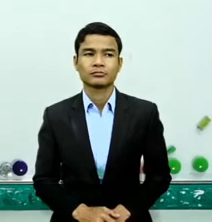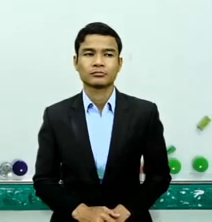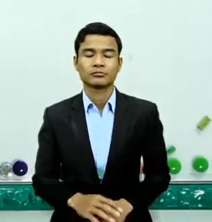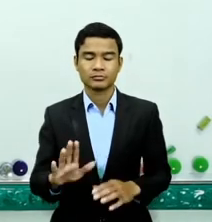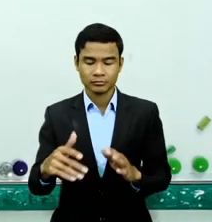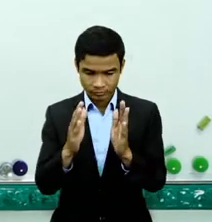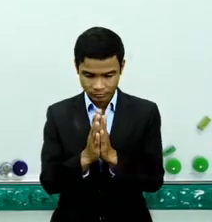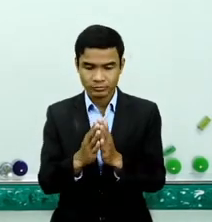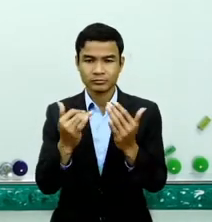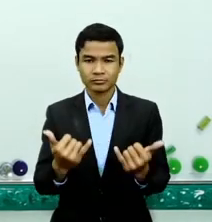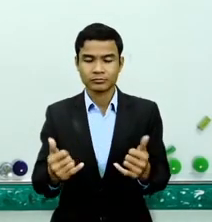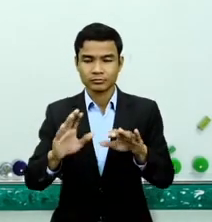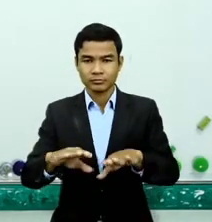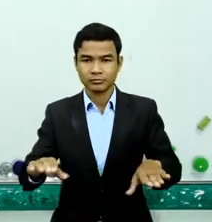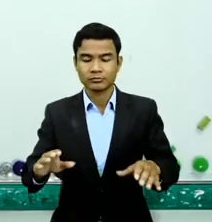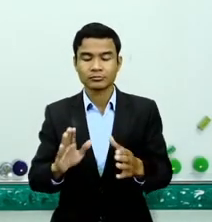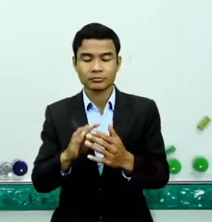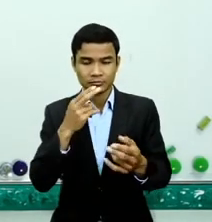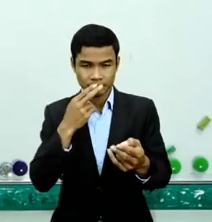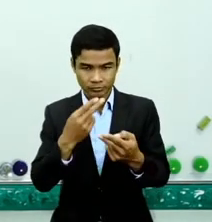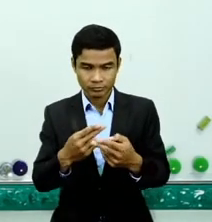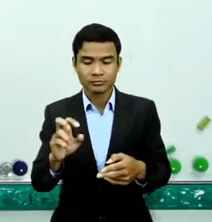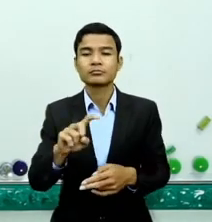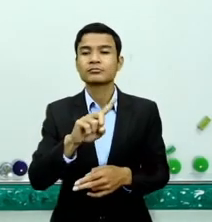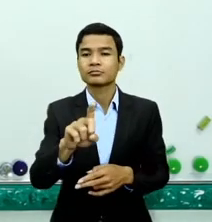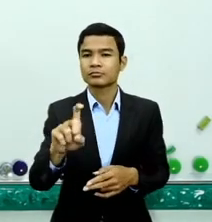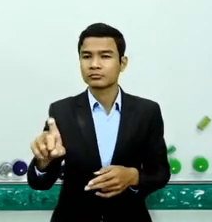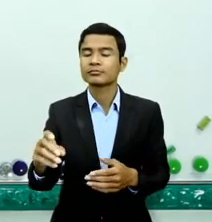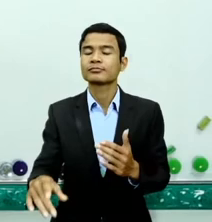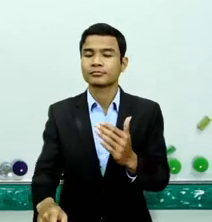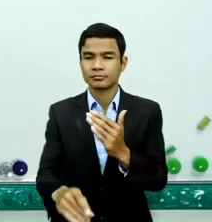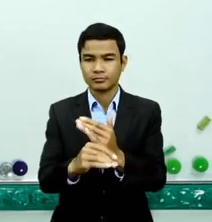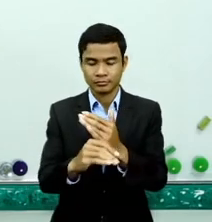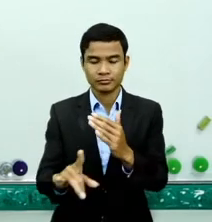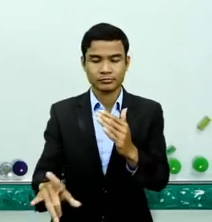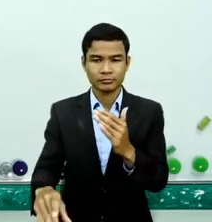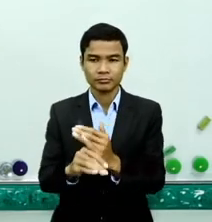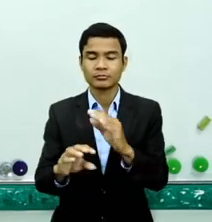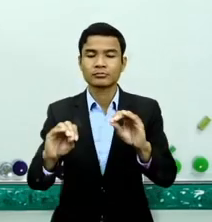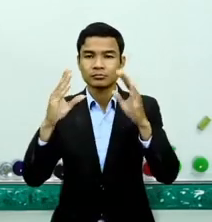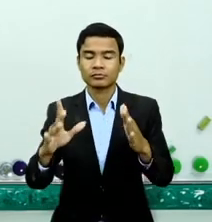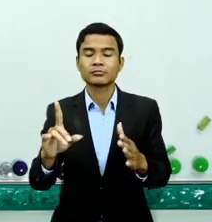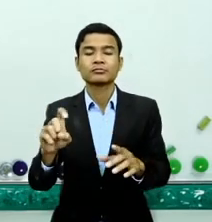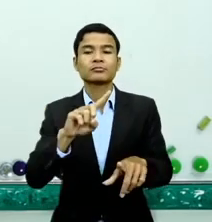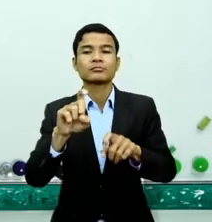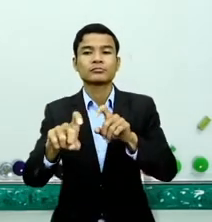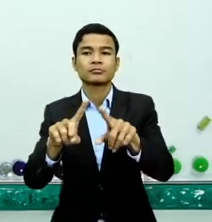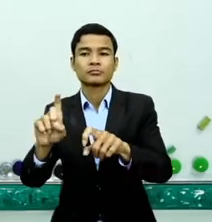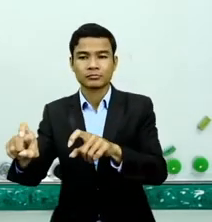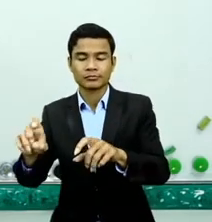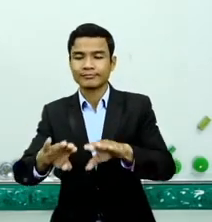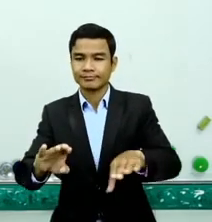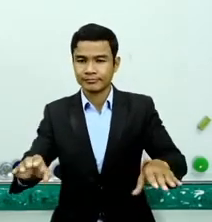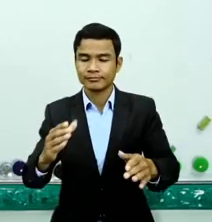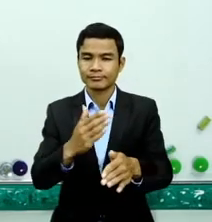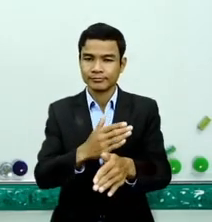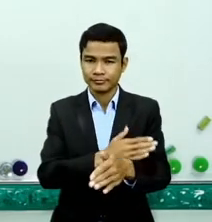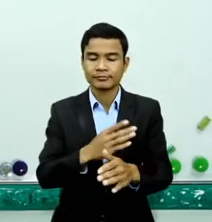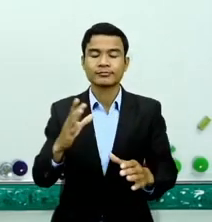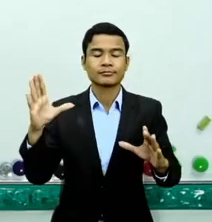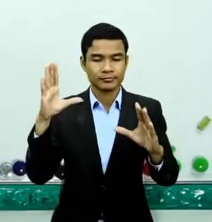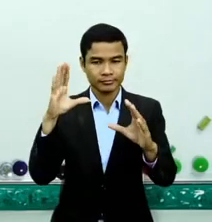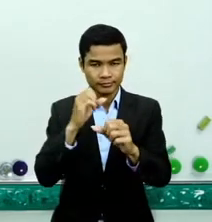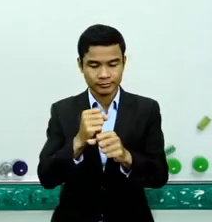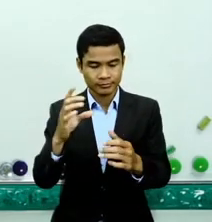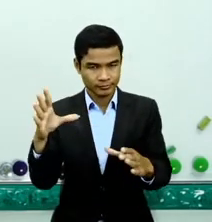chà con này lớn con tìm cháu xin luôn nè cô bằng thêm tiết nè con nè nè cô nông miên xin luôn mùi tiết xuất tới căn con môn nâng dừng chọc mì